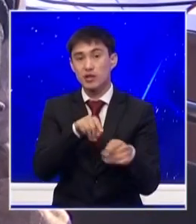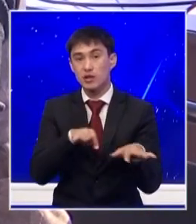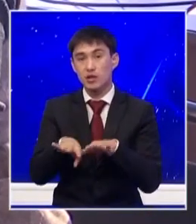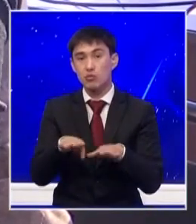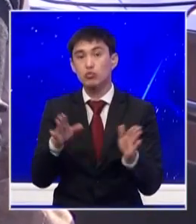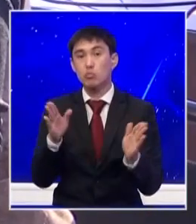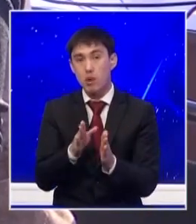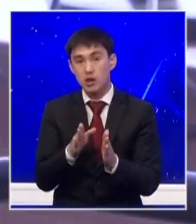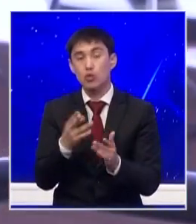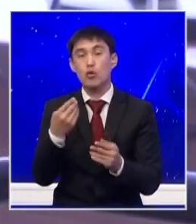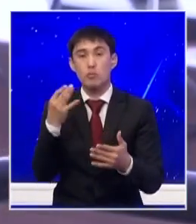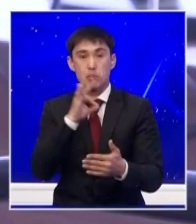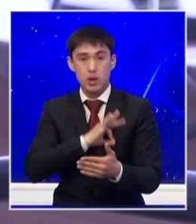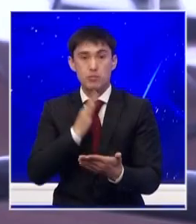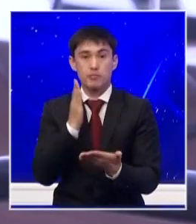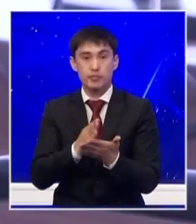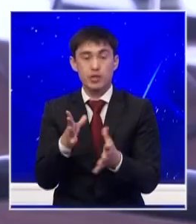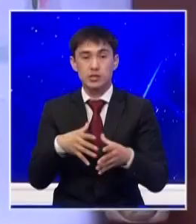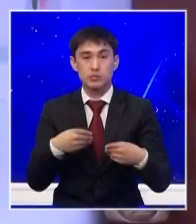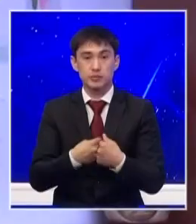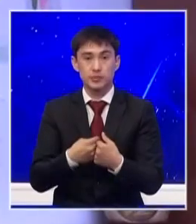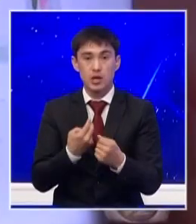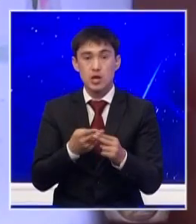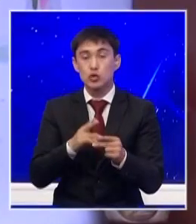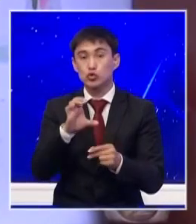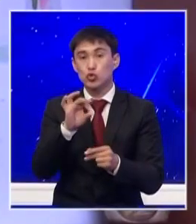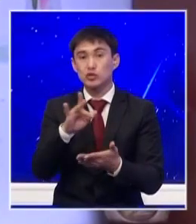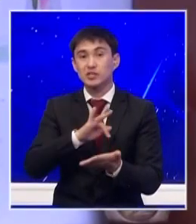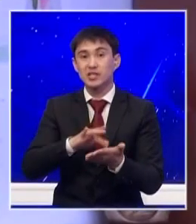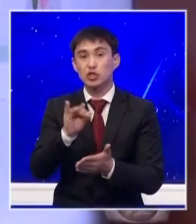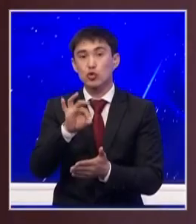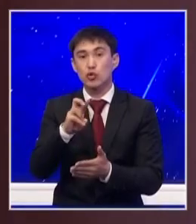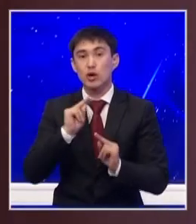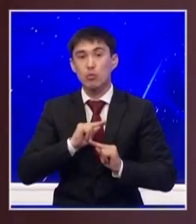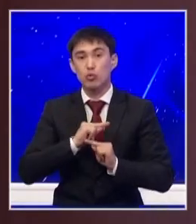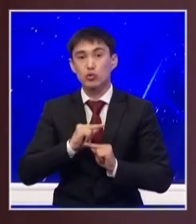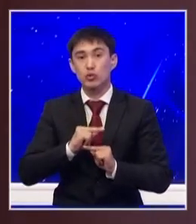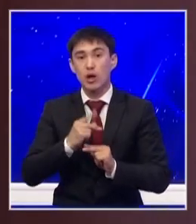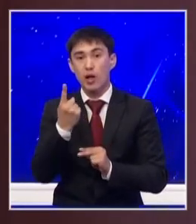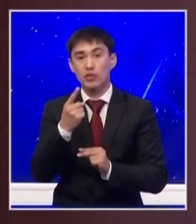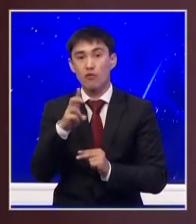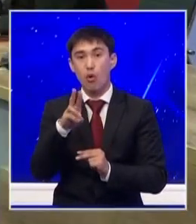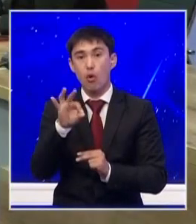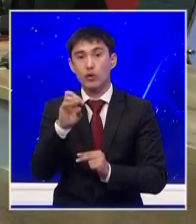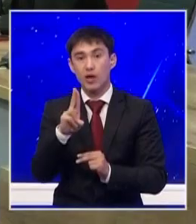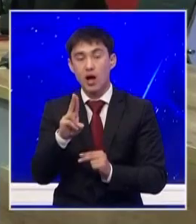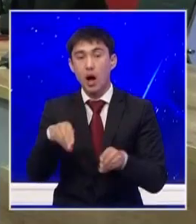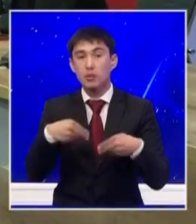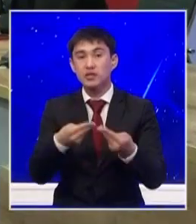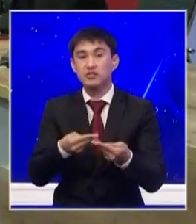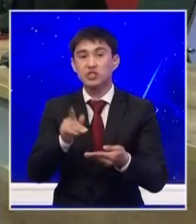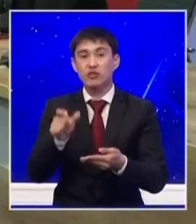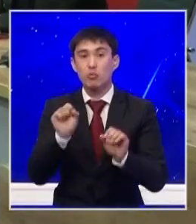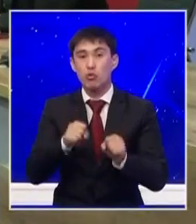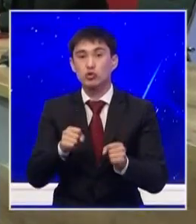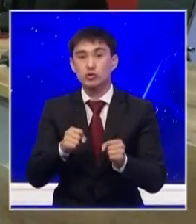Пусть и небольшое но приносящее доход для семьи к слову социальный центр Женуля работает по принципу одного окна обратившийся человек